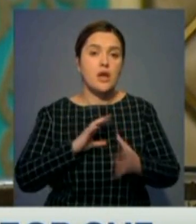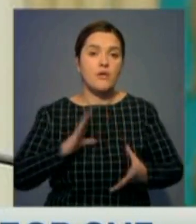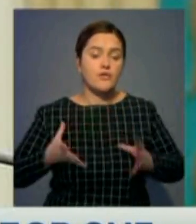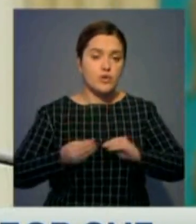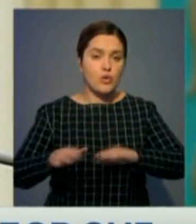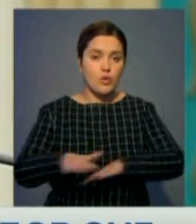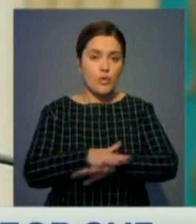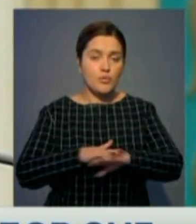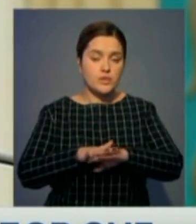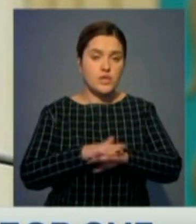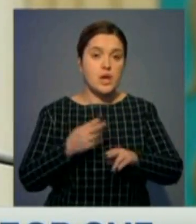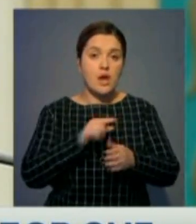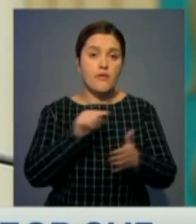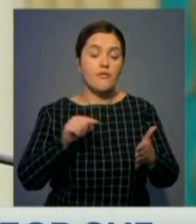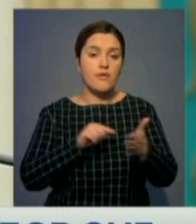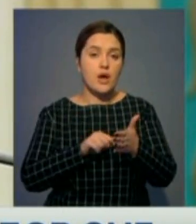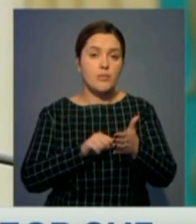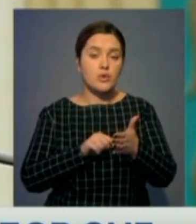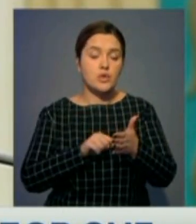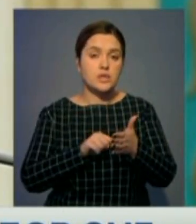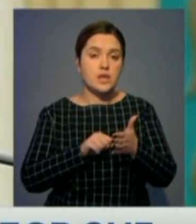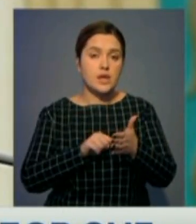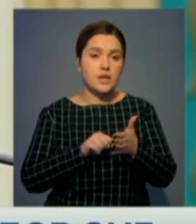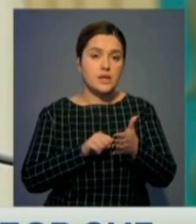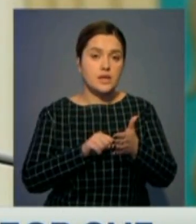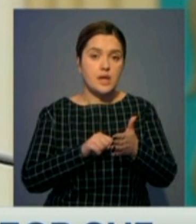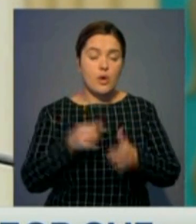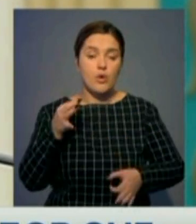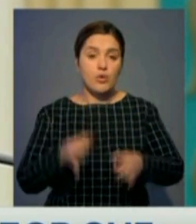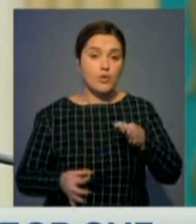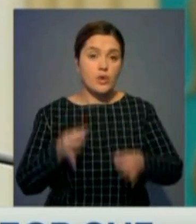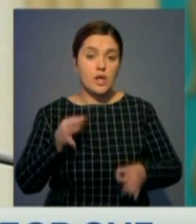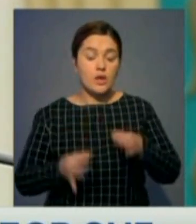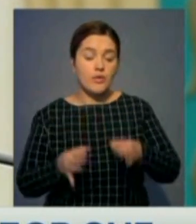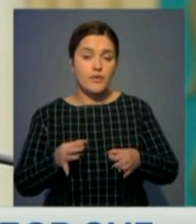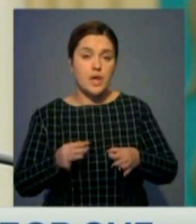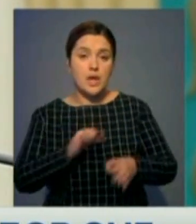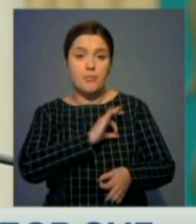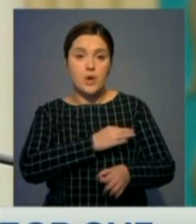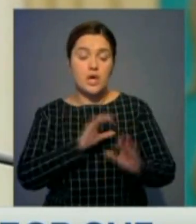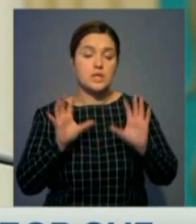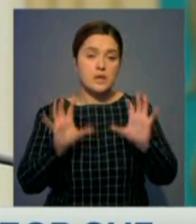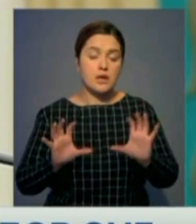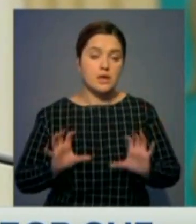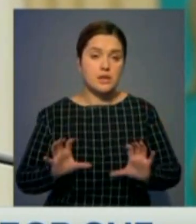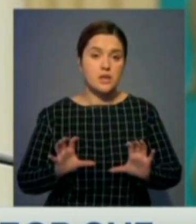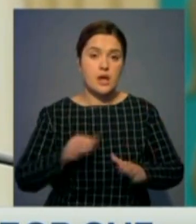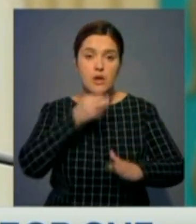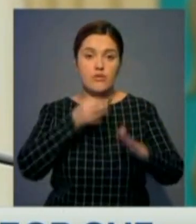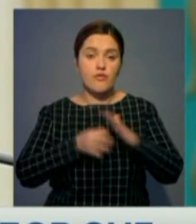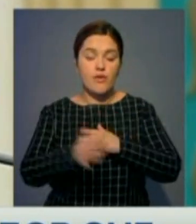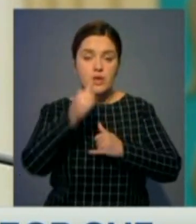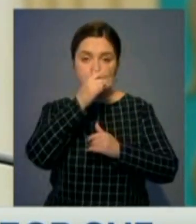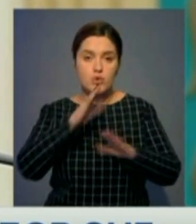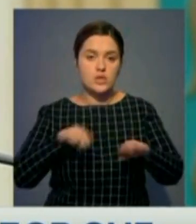общество. Вот на эти вопросы чисто формально уголовное правовое законодательство ответа не